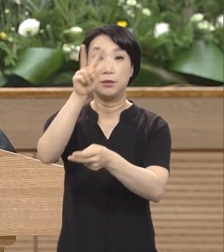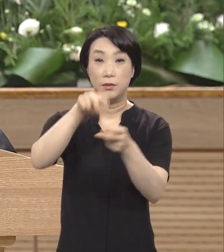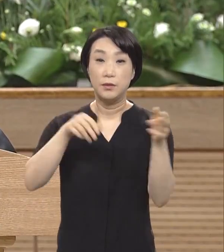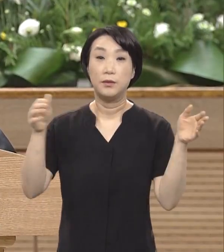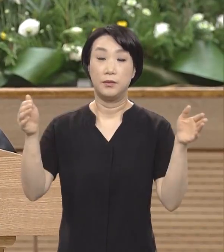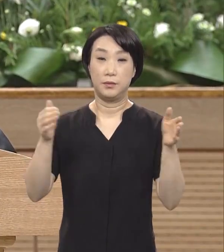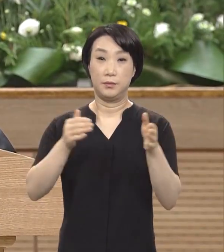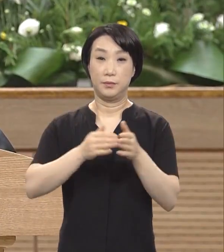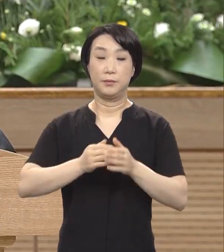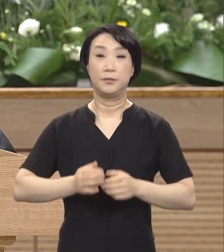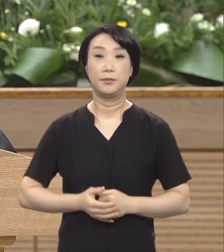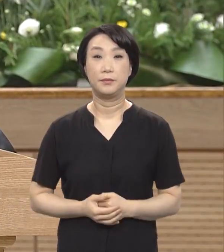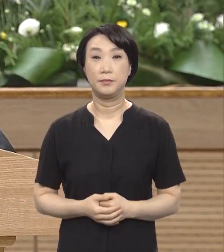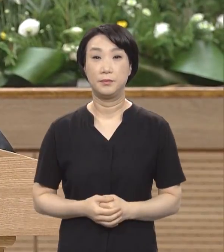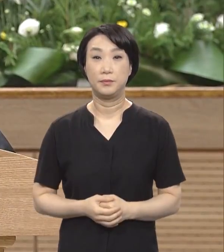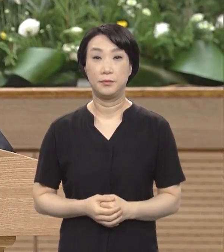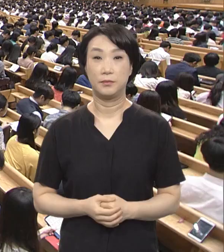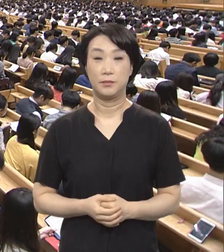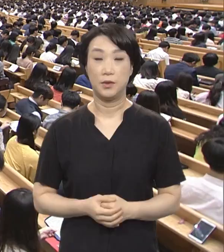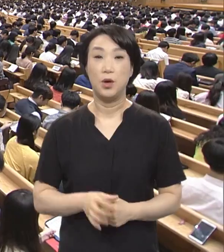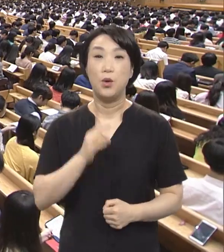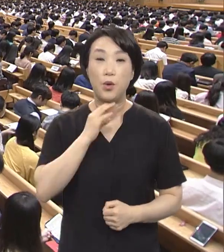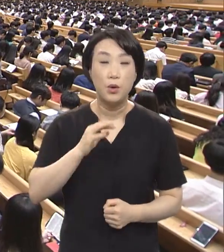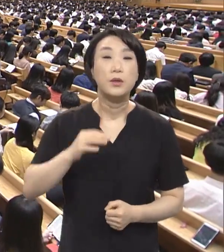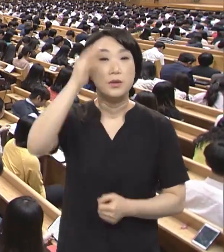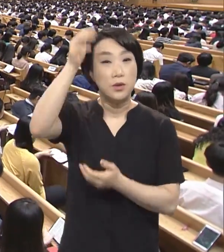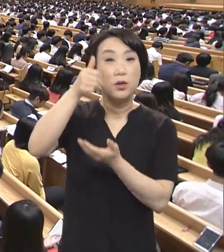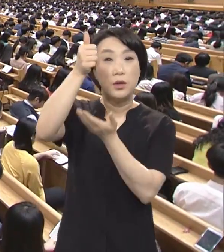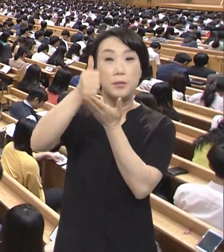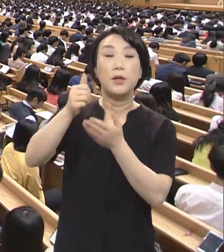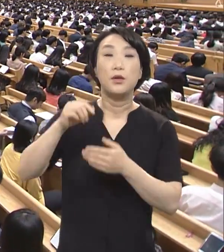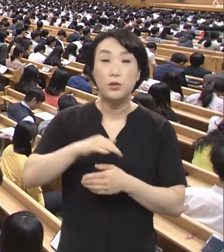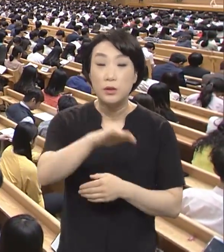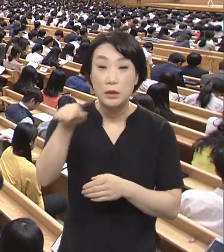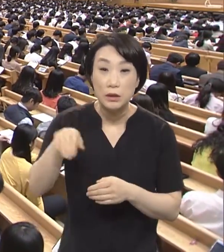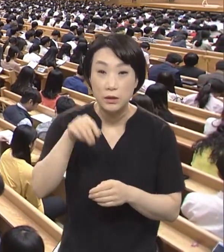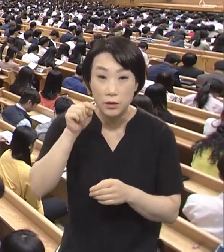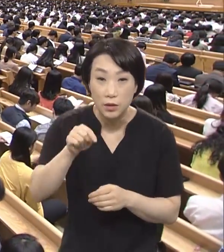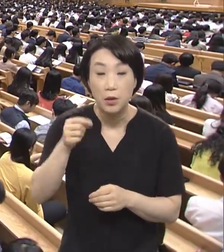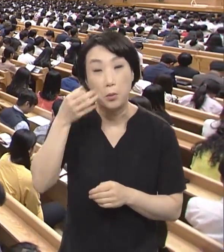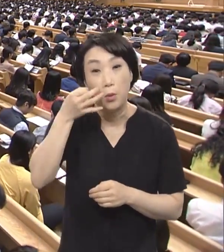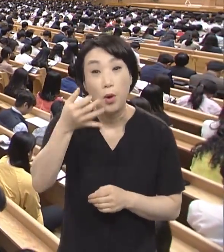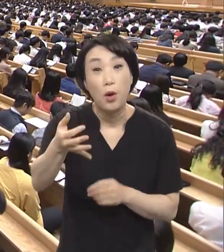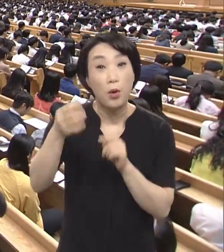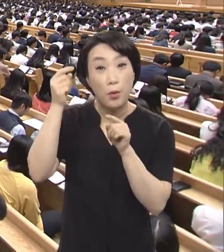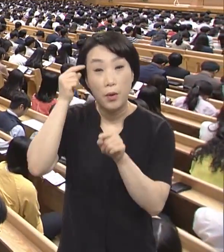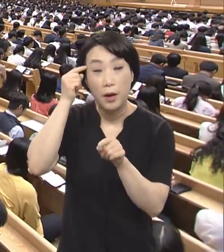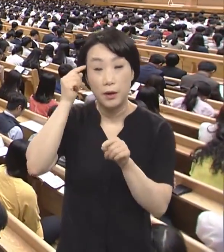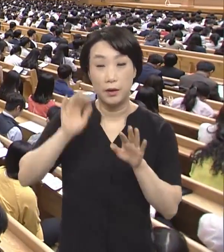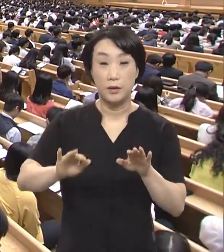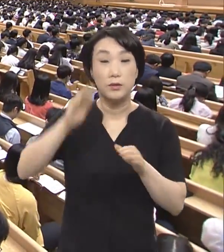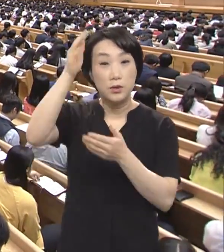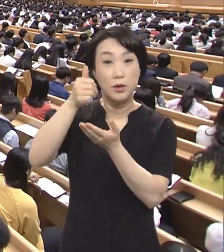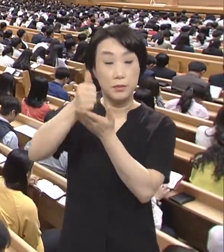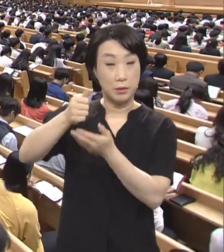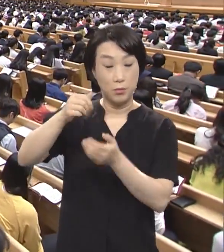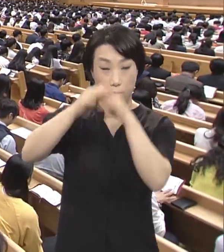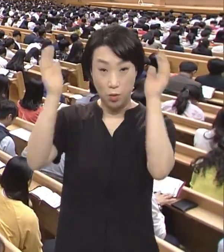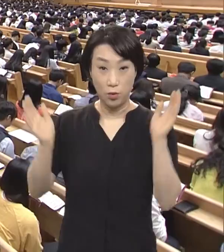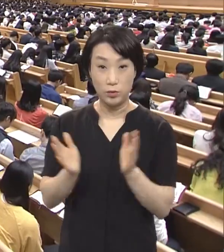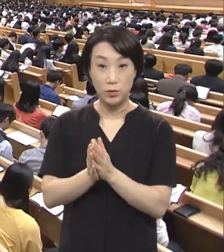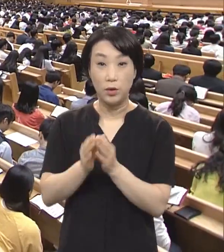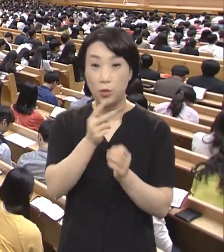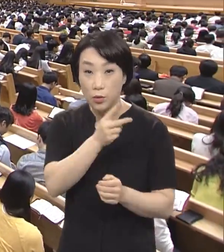12절까지를 대독합니다. 오직 하나님이 성령으로 이것을 우리에게 보이셨으니 성령은 모든 것